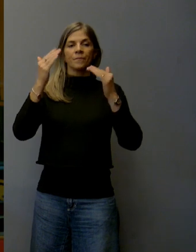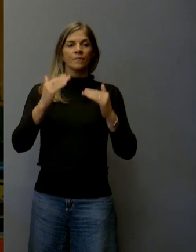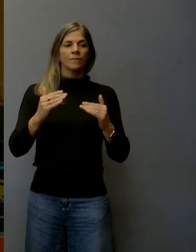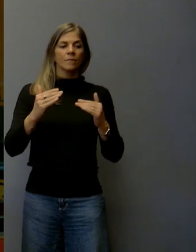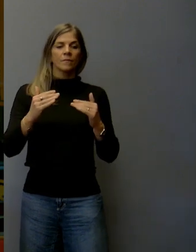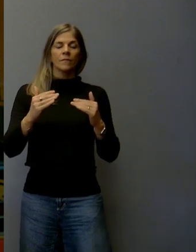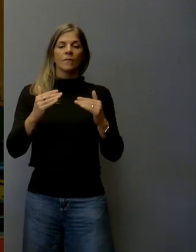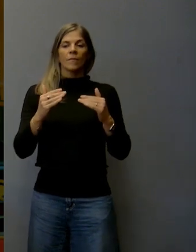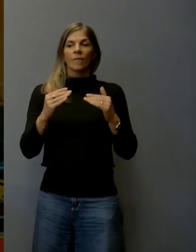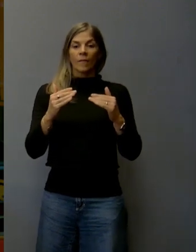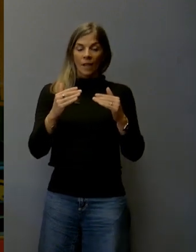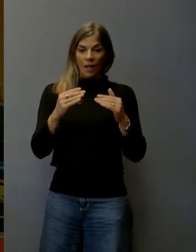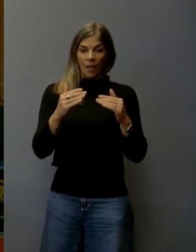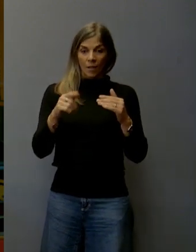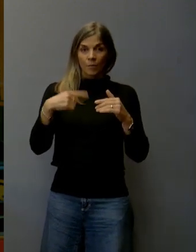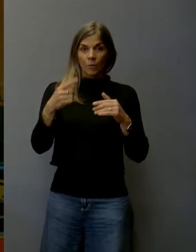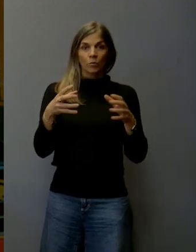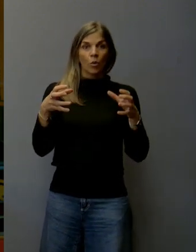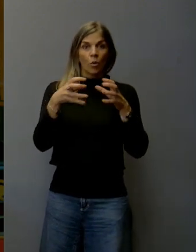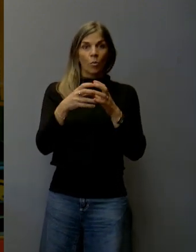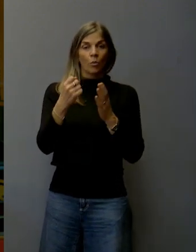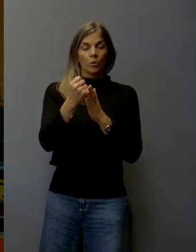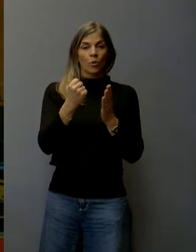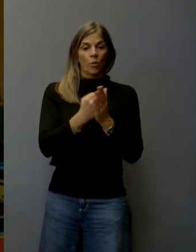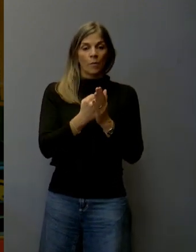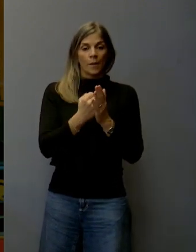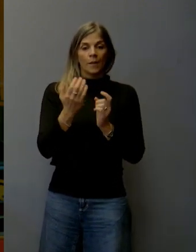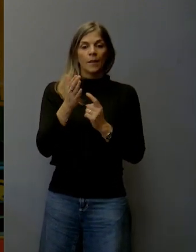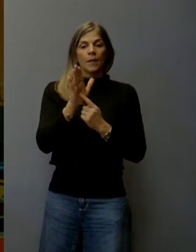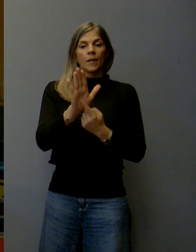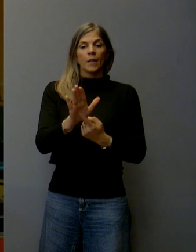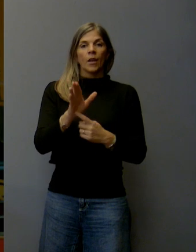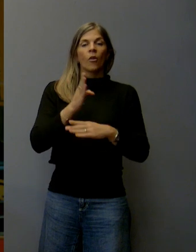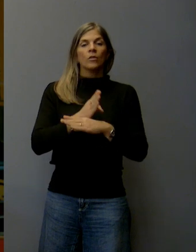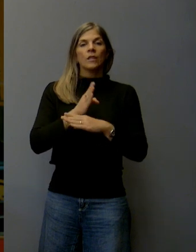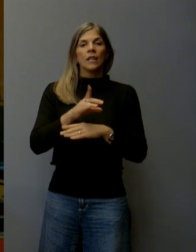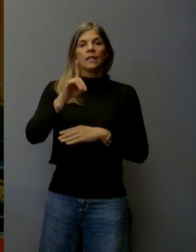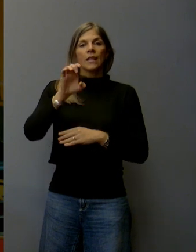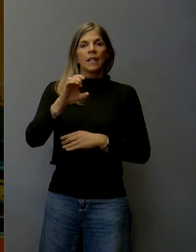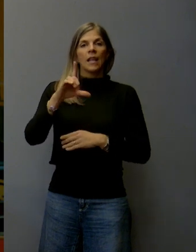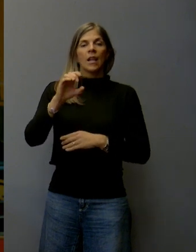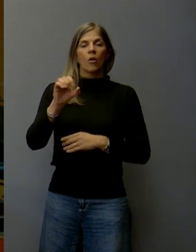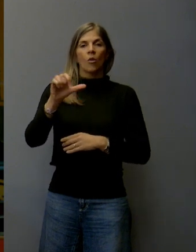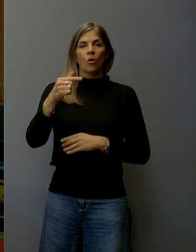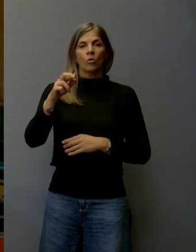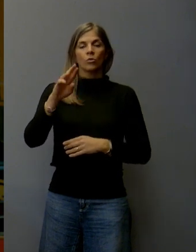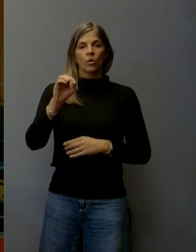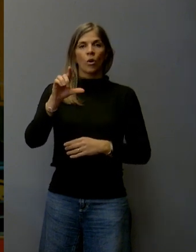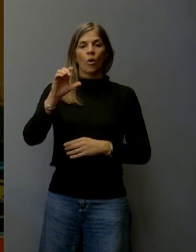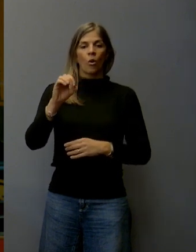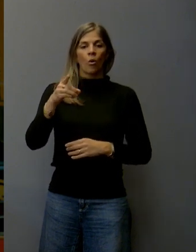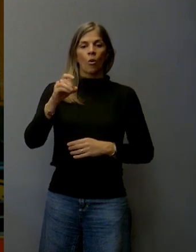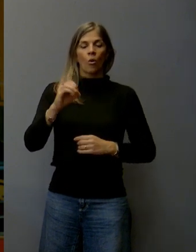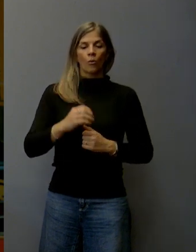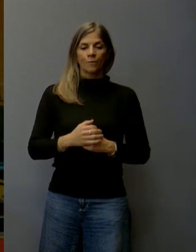di documenti presentati dal consigliere dell'astrologo E cosa